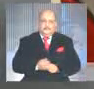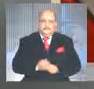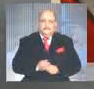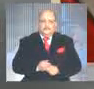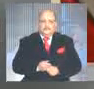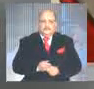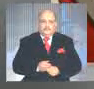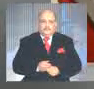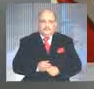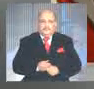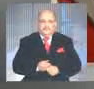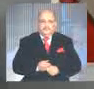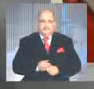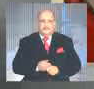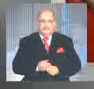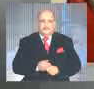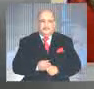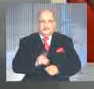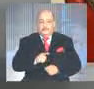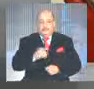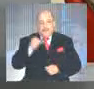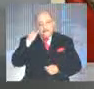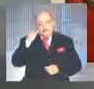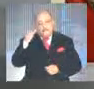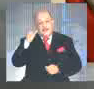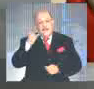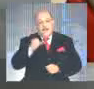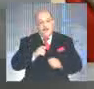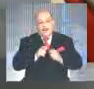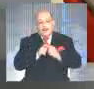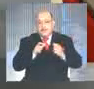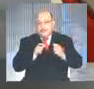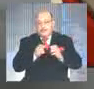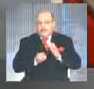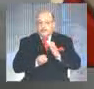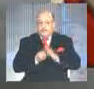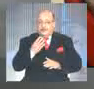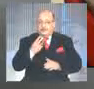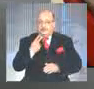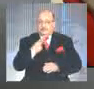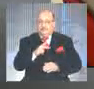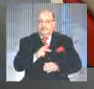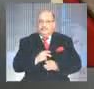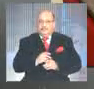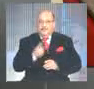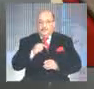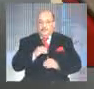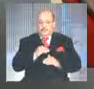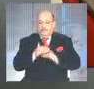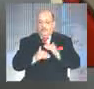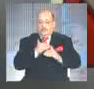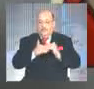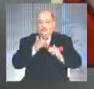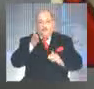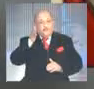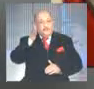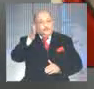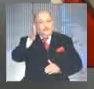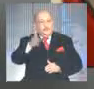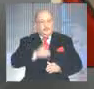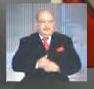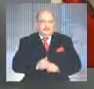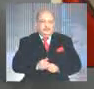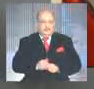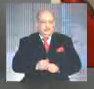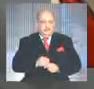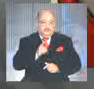يعني المشروع هذا، لكن لقيت صعوبات في أول حاجة الضوء، خطر خط الثالث يسحق